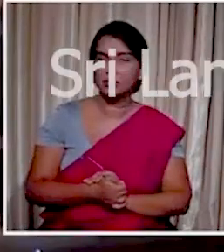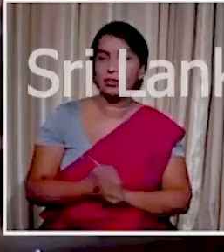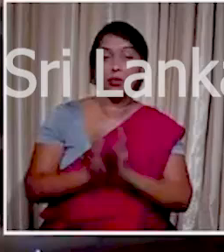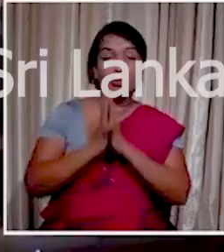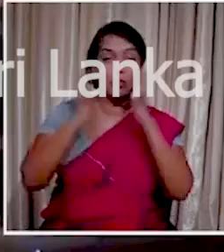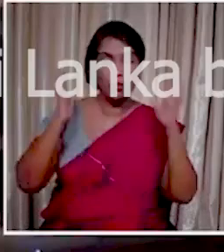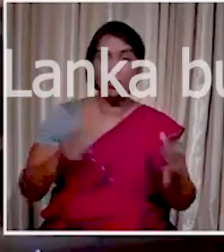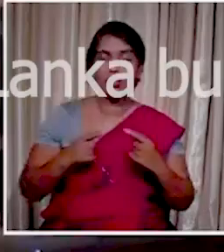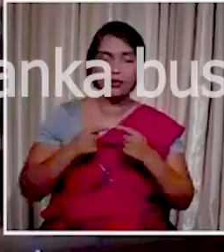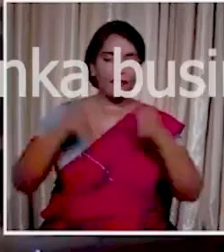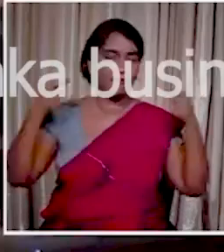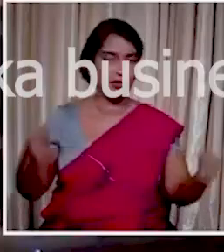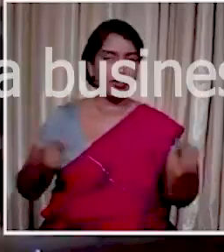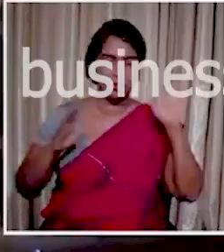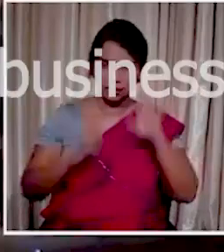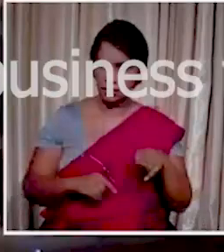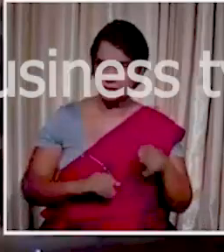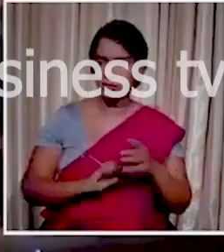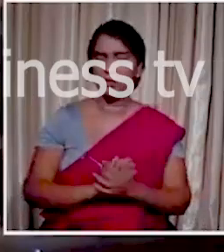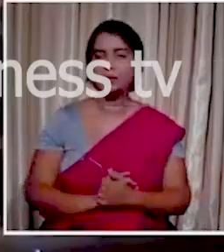विशाल प्रतिरोधयक निर्माण वीति बिन